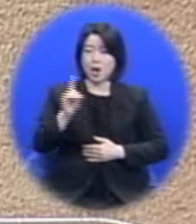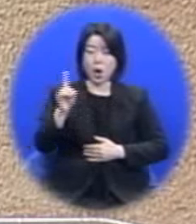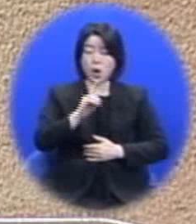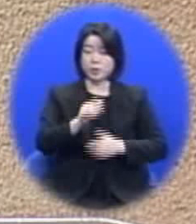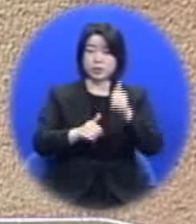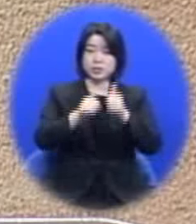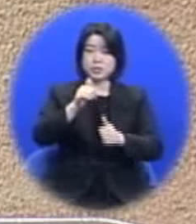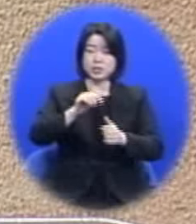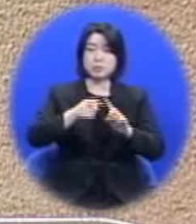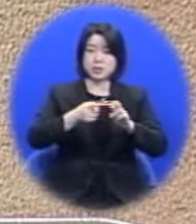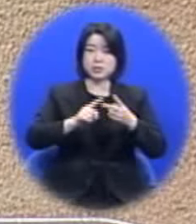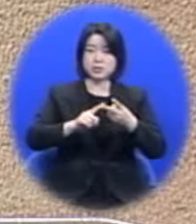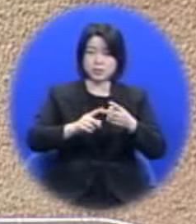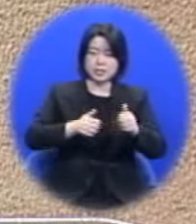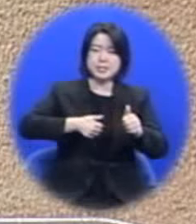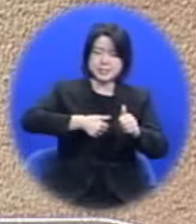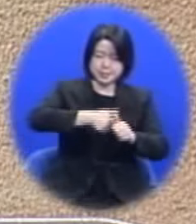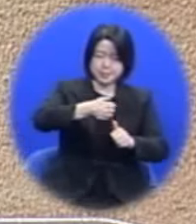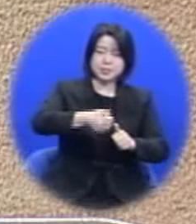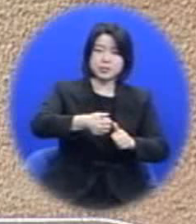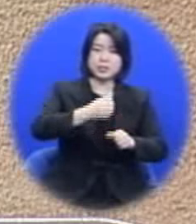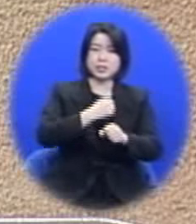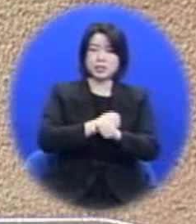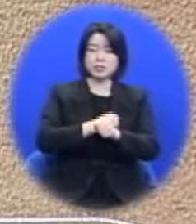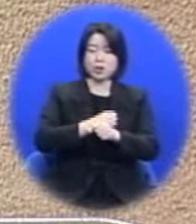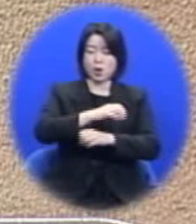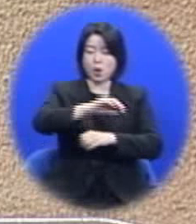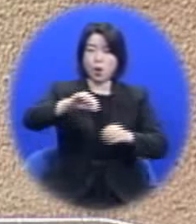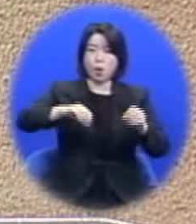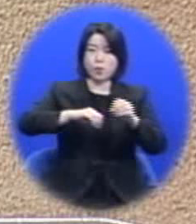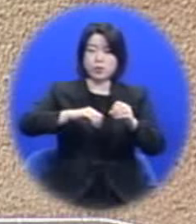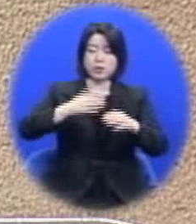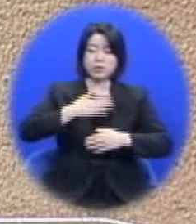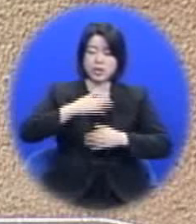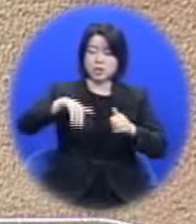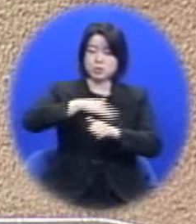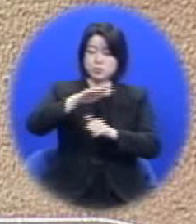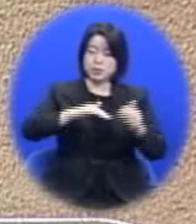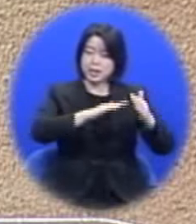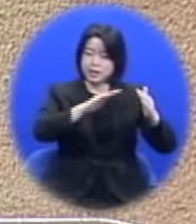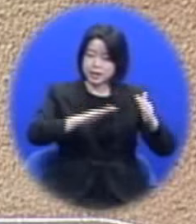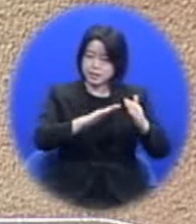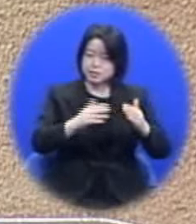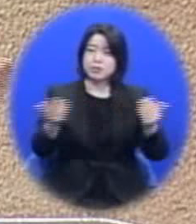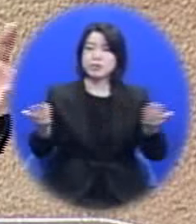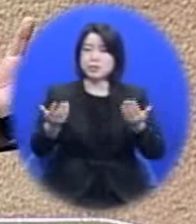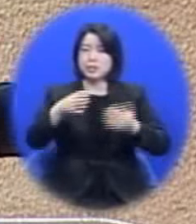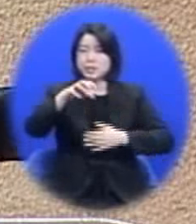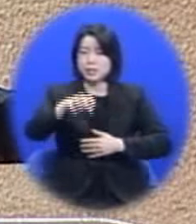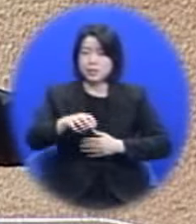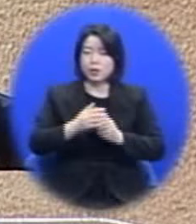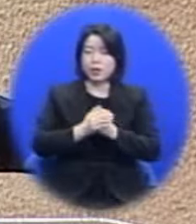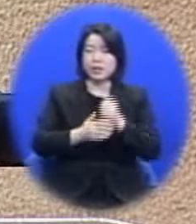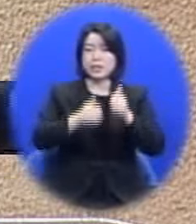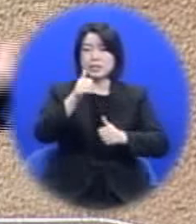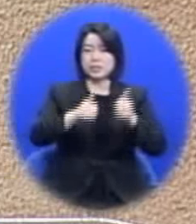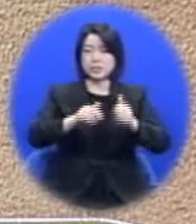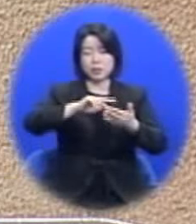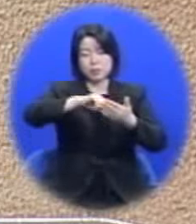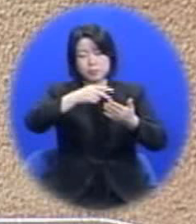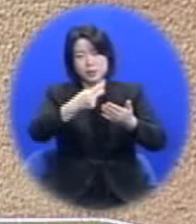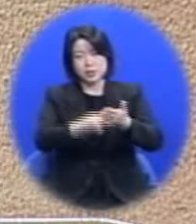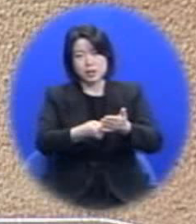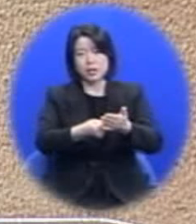시험에든지 승리해서 오히려 내 주변에 가정이나 교회나 일터에 시험들어 쓰러져 있는 사람